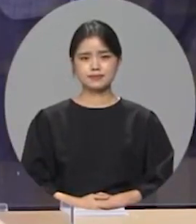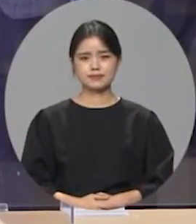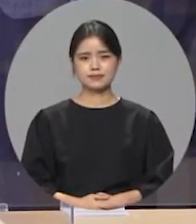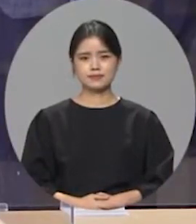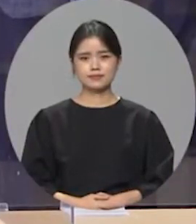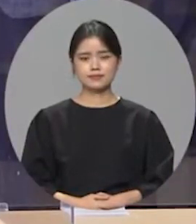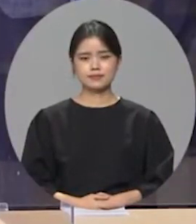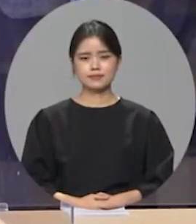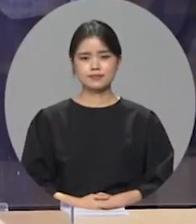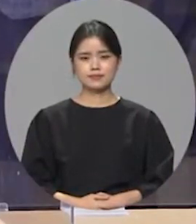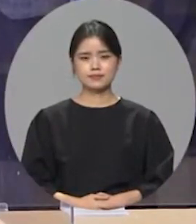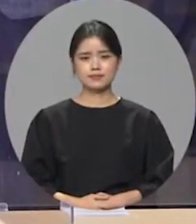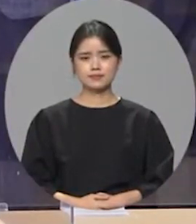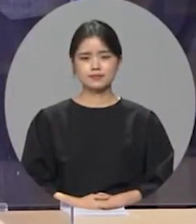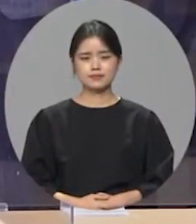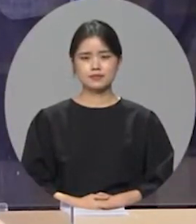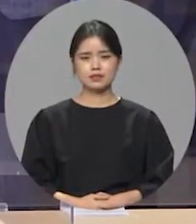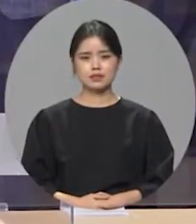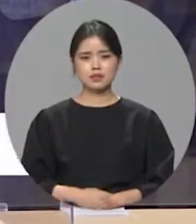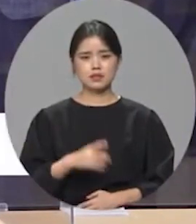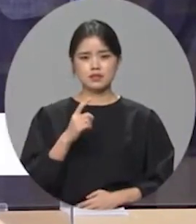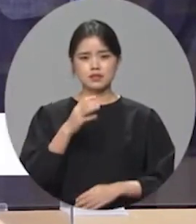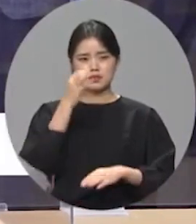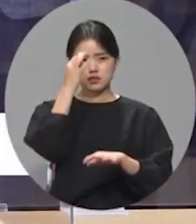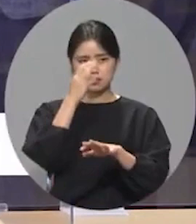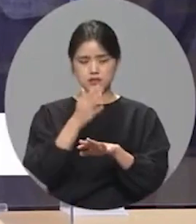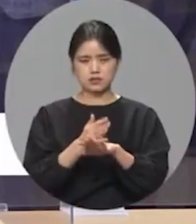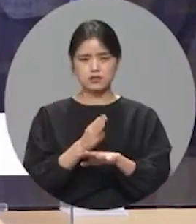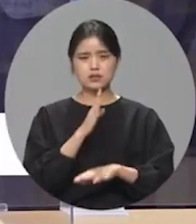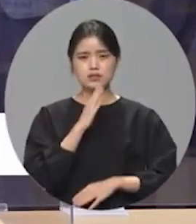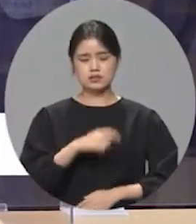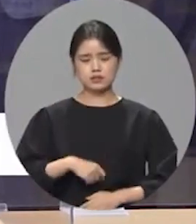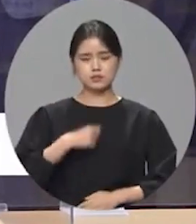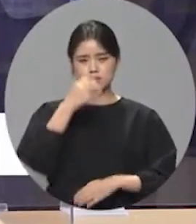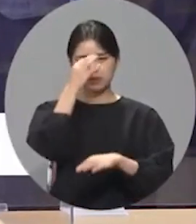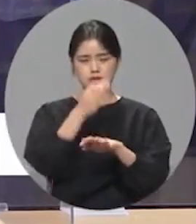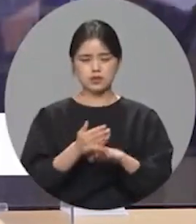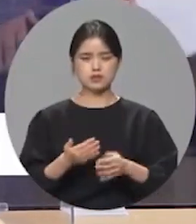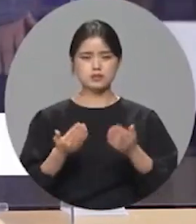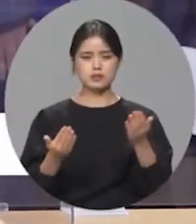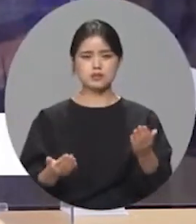수익률 뒤쳐진 점에 대해 진심으로 사과드립니다